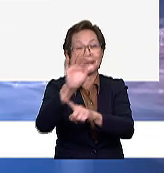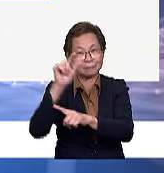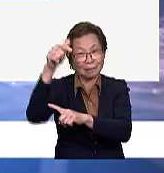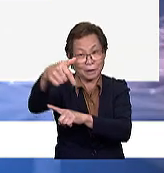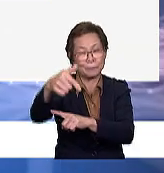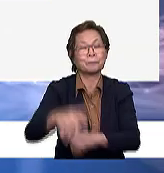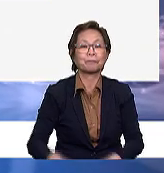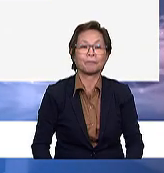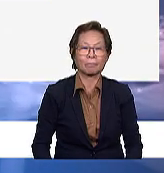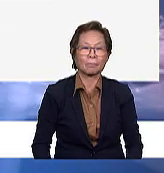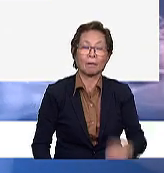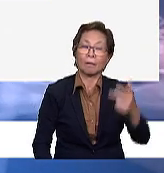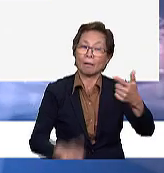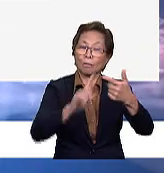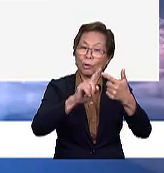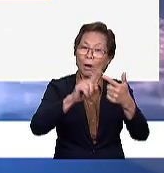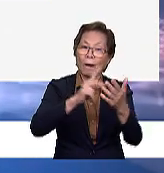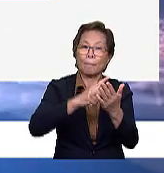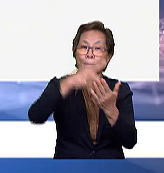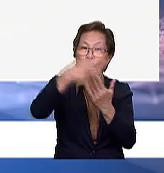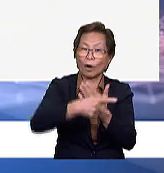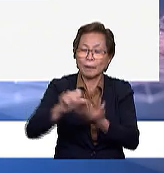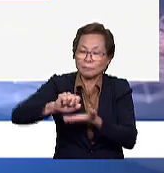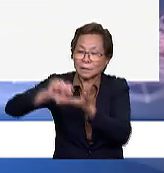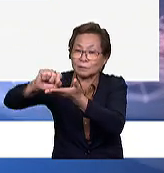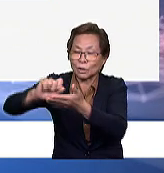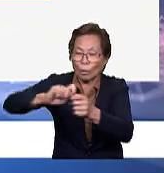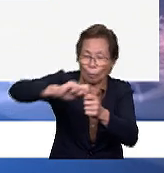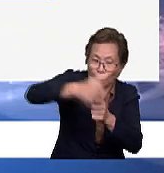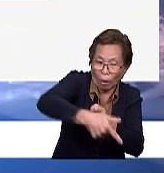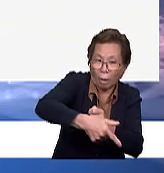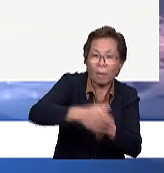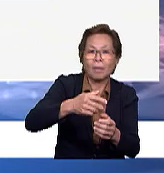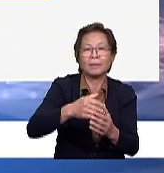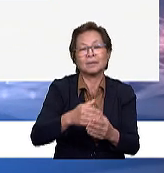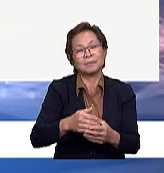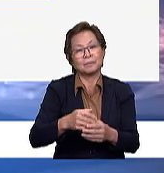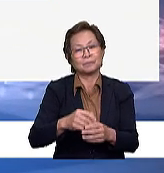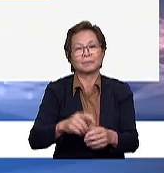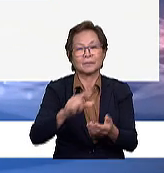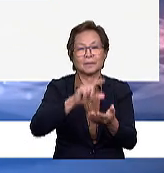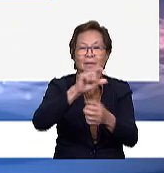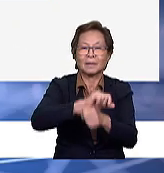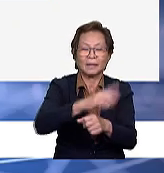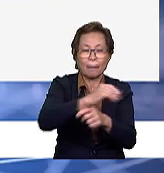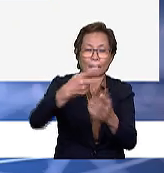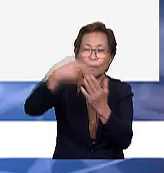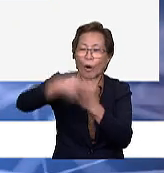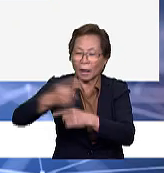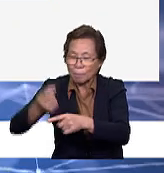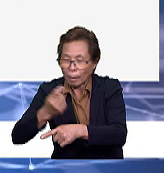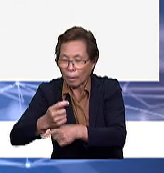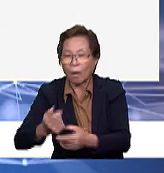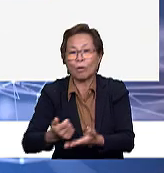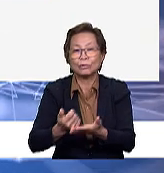keduanya program subsidi upah ini putih penggajian setiap program latihan untuk